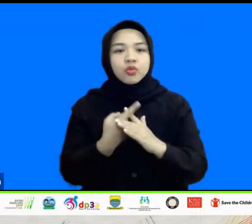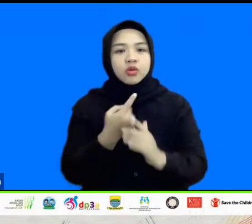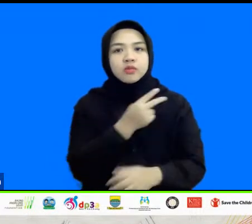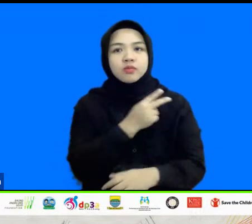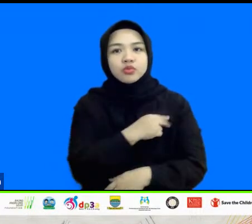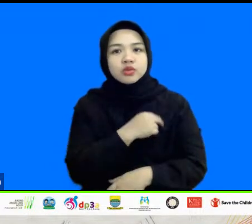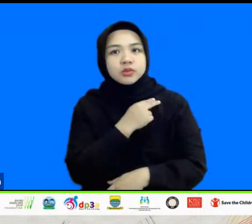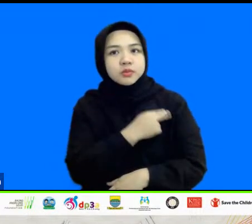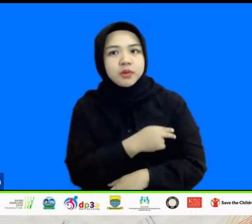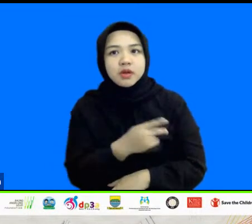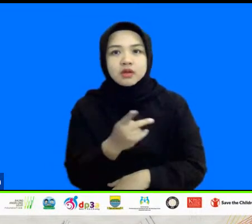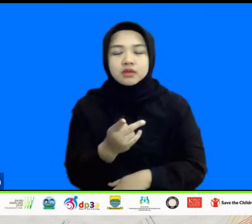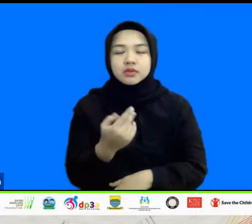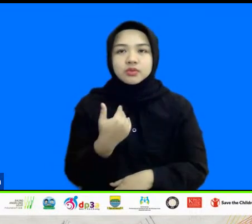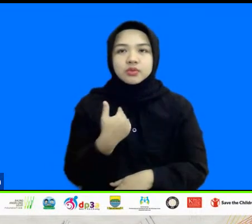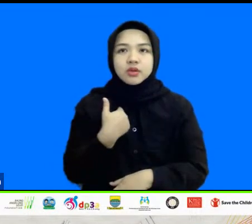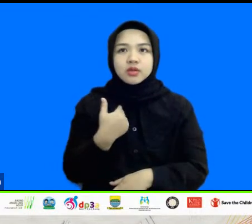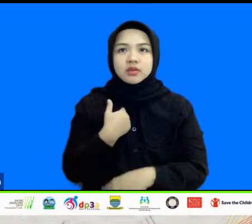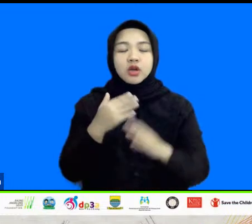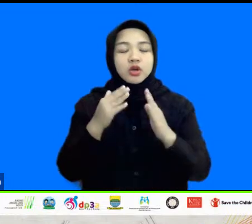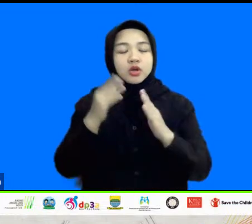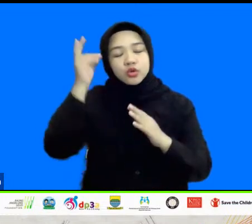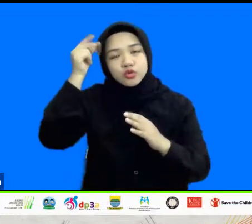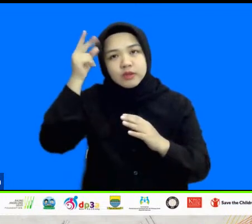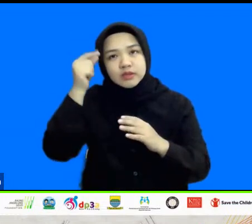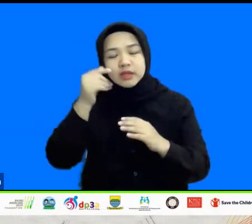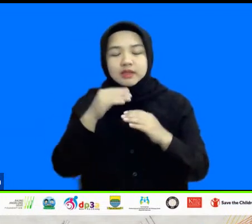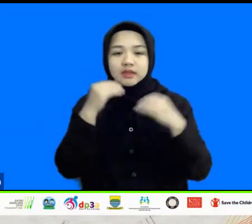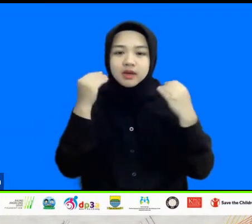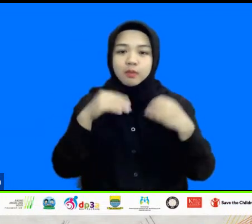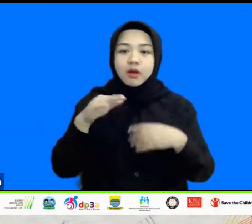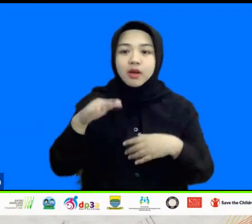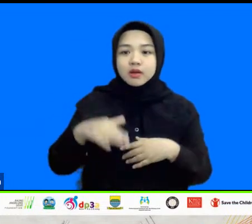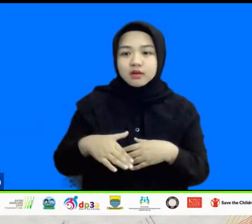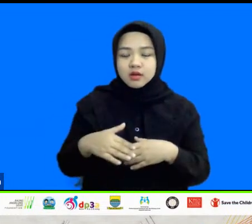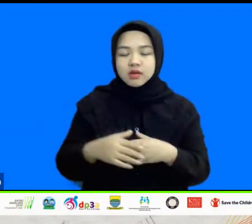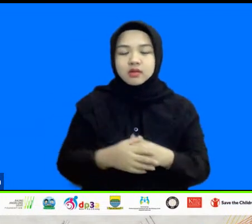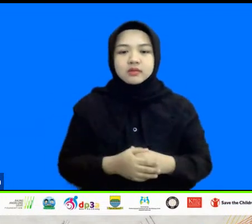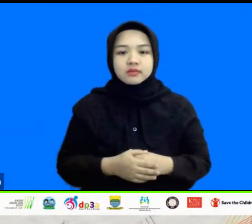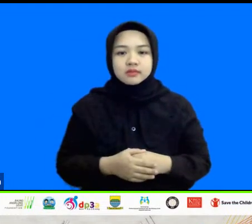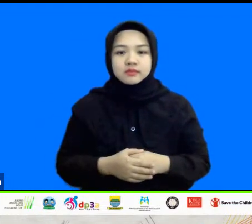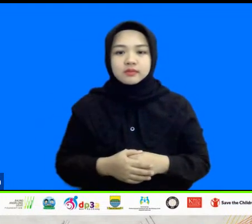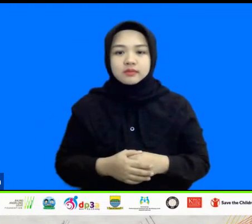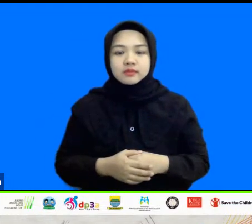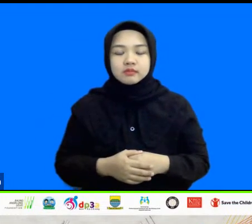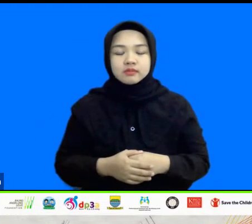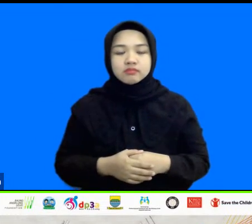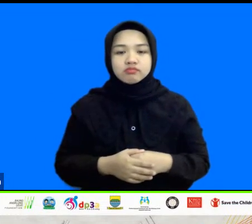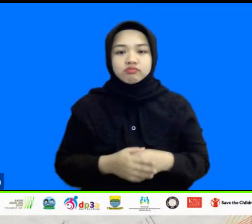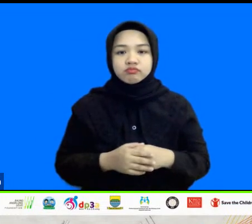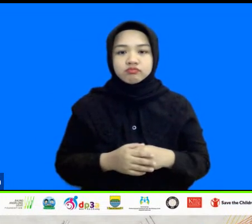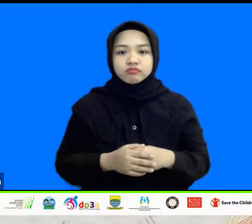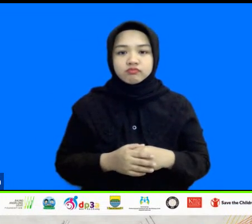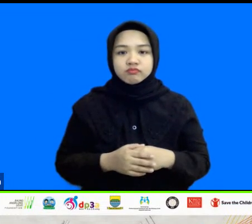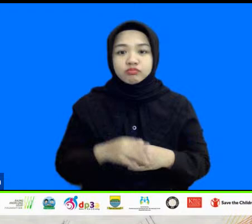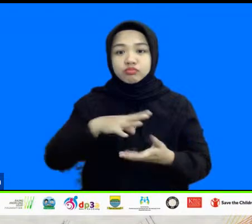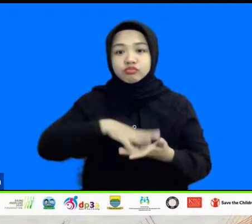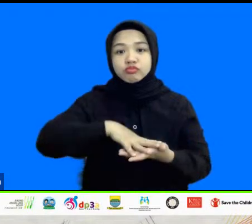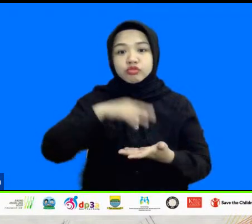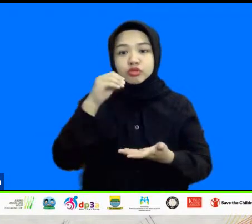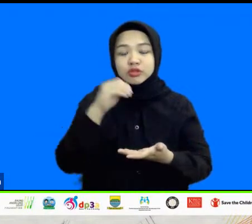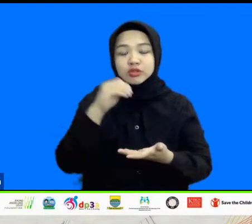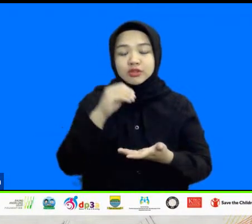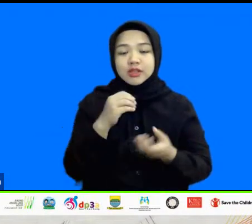puskesmasnya, kemudian juga rumah sakit ramah anaknya gitu Bu, kemudian juga PISA-nya, Pusat Informasi